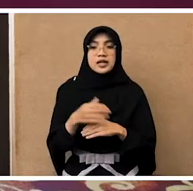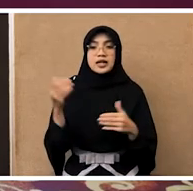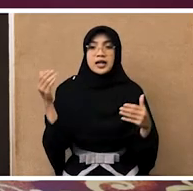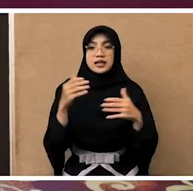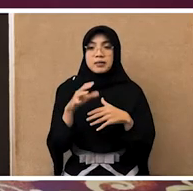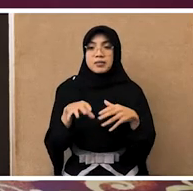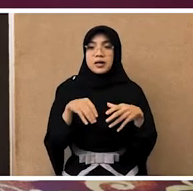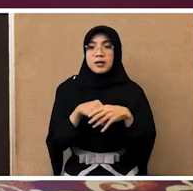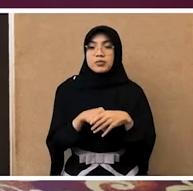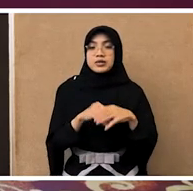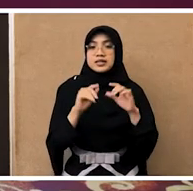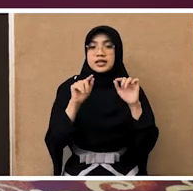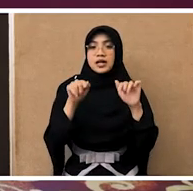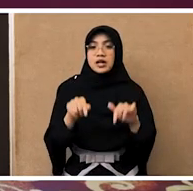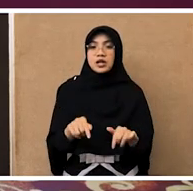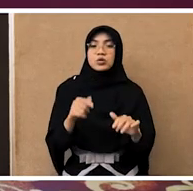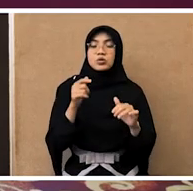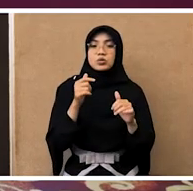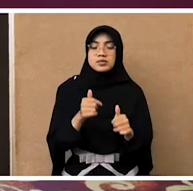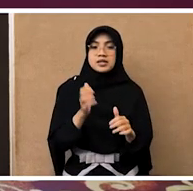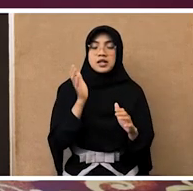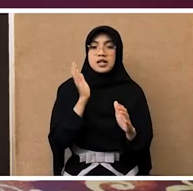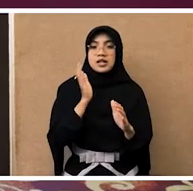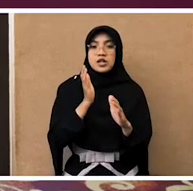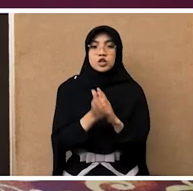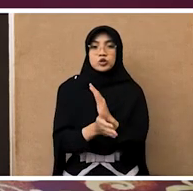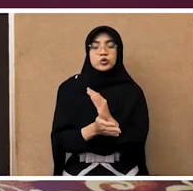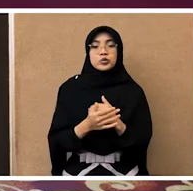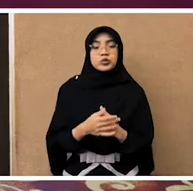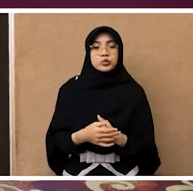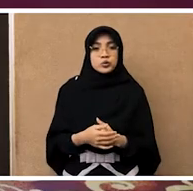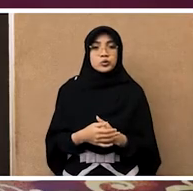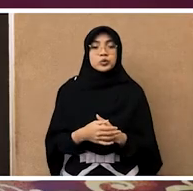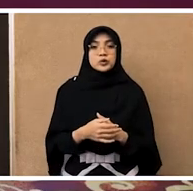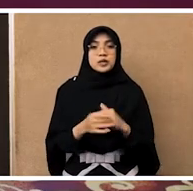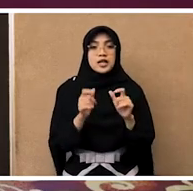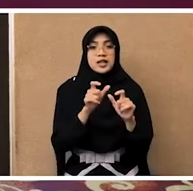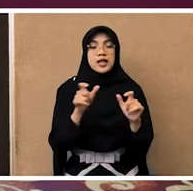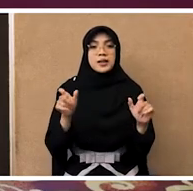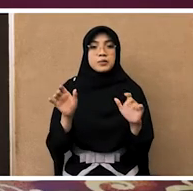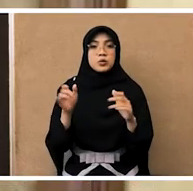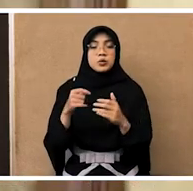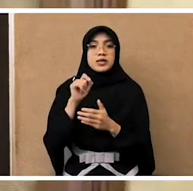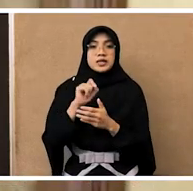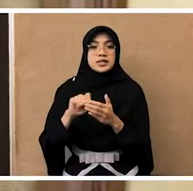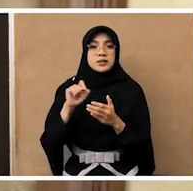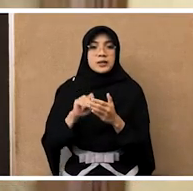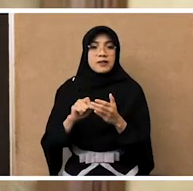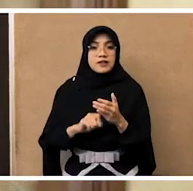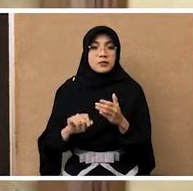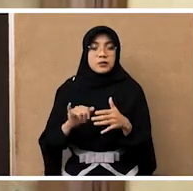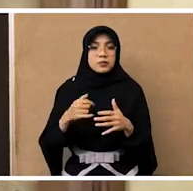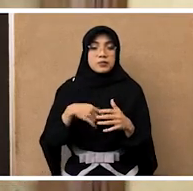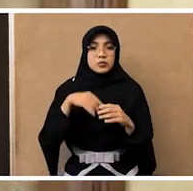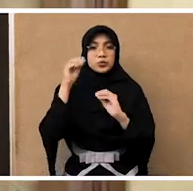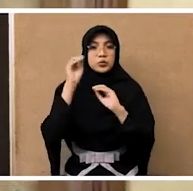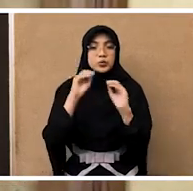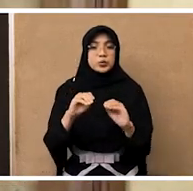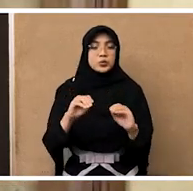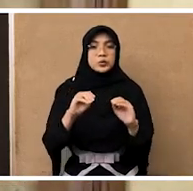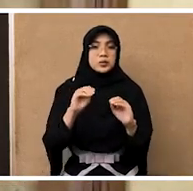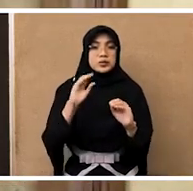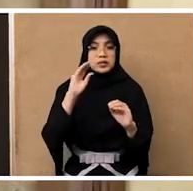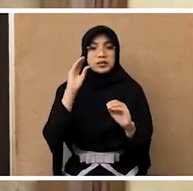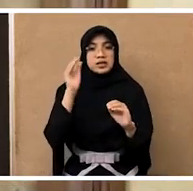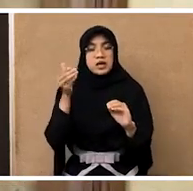hadir Pada kesempatan kali ini untuk memberikan closing ya semacam catatan karena ini sudah menjadi rancangan undang-undang